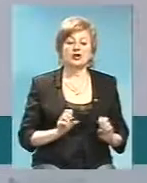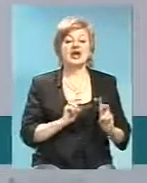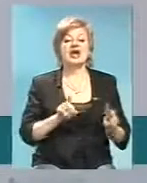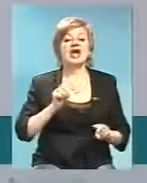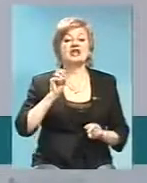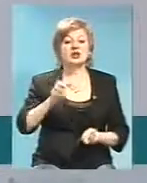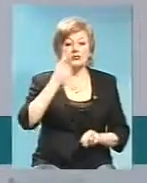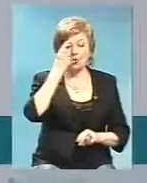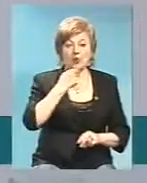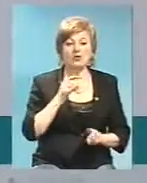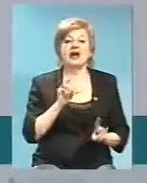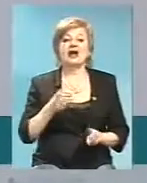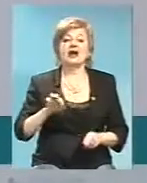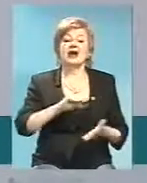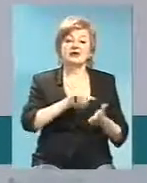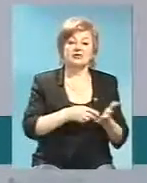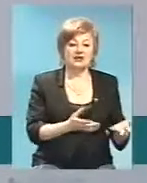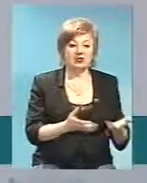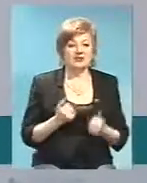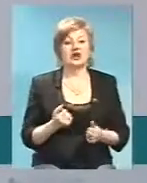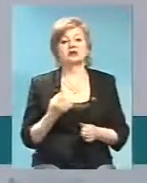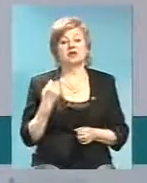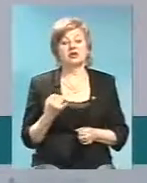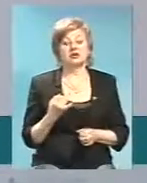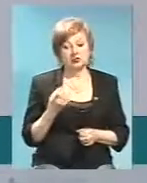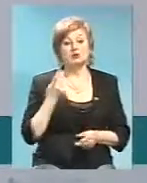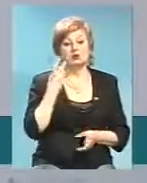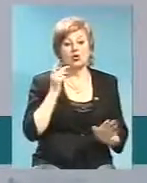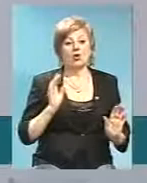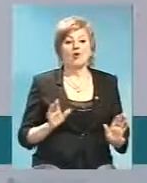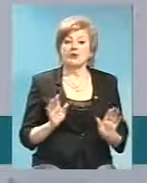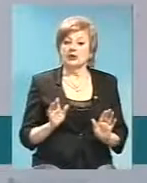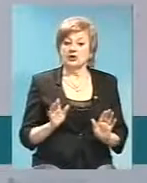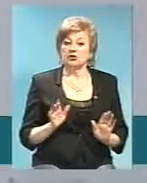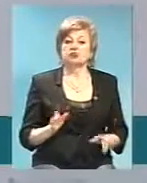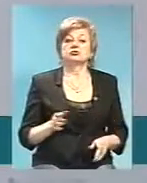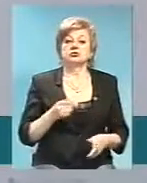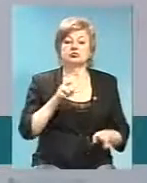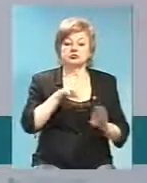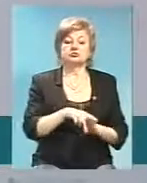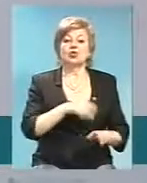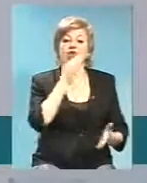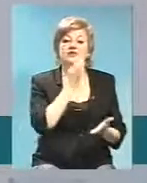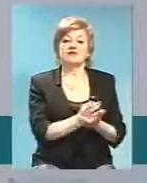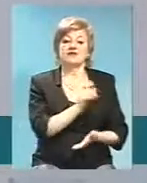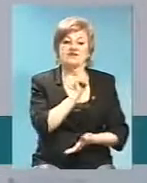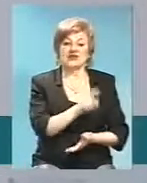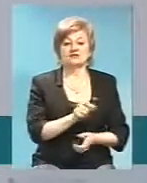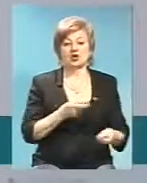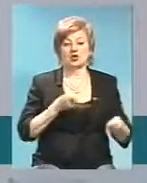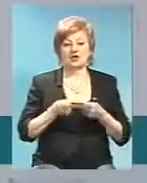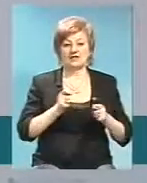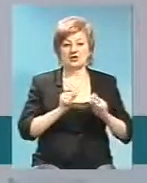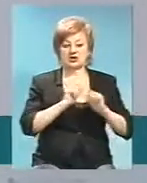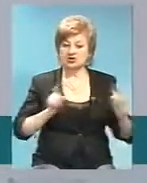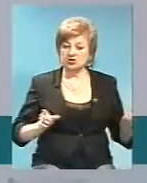чином, яка довідка отримана. І, звичайно, покладено відповідальність на керівників закладів освіти про